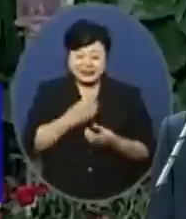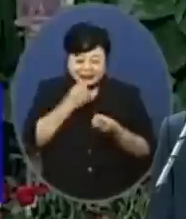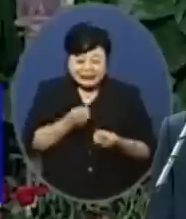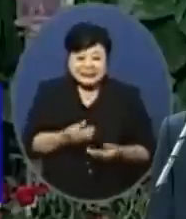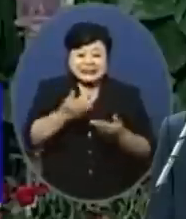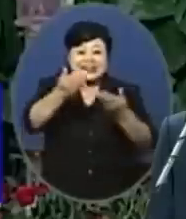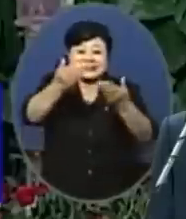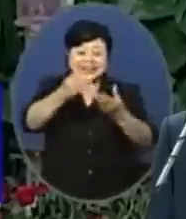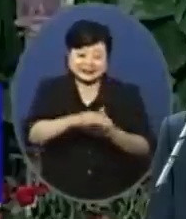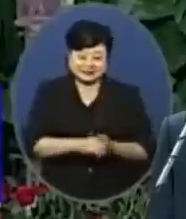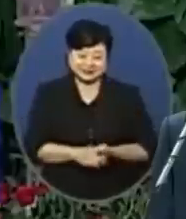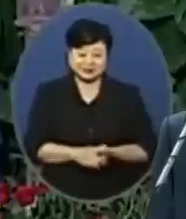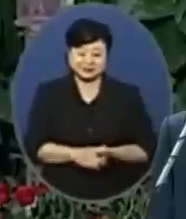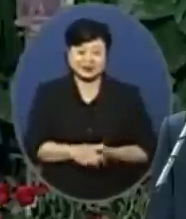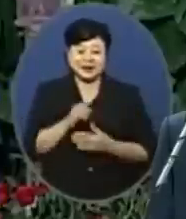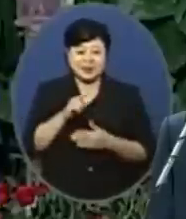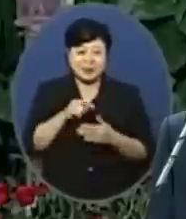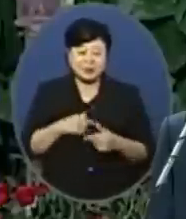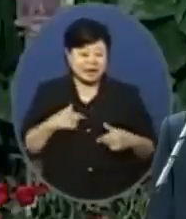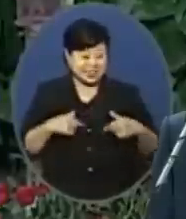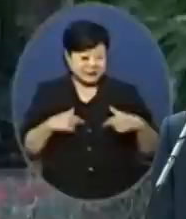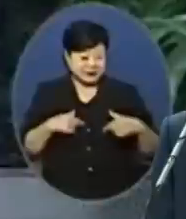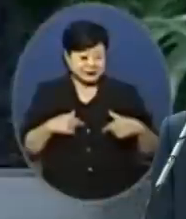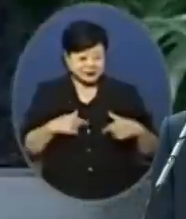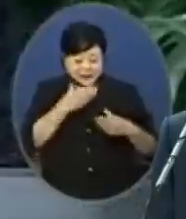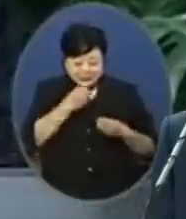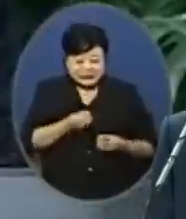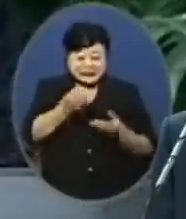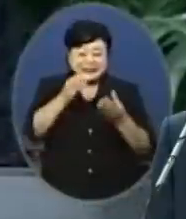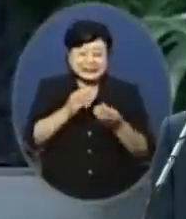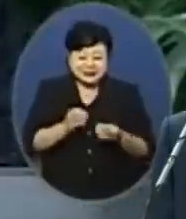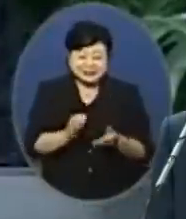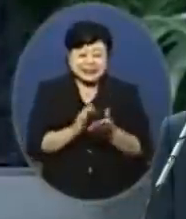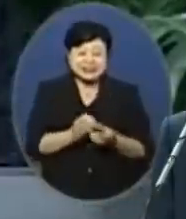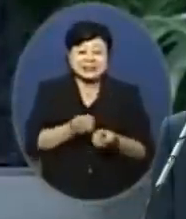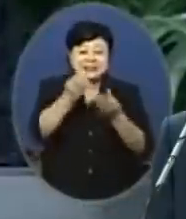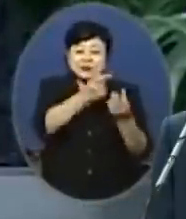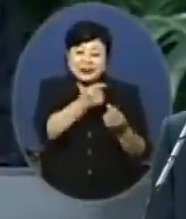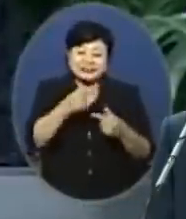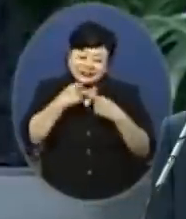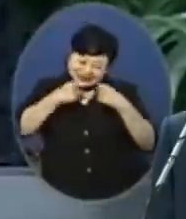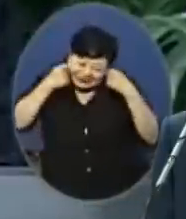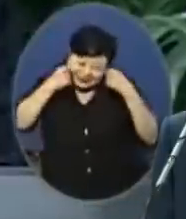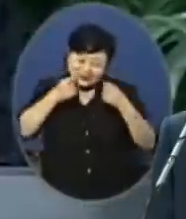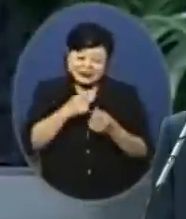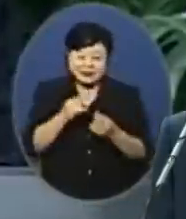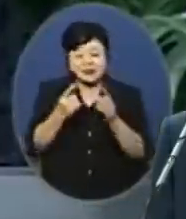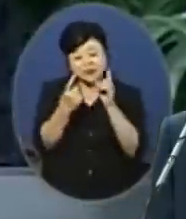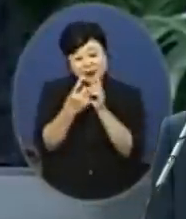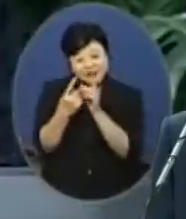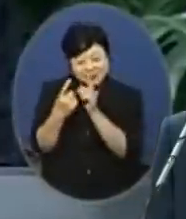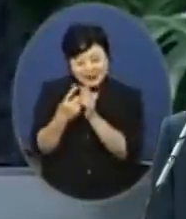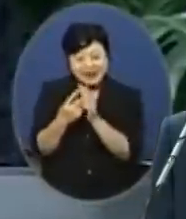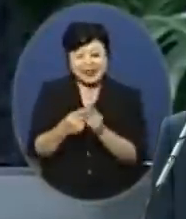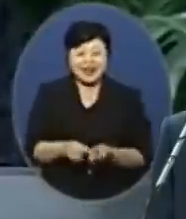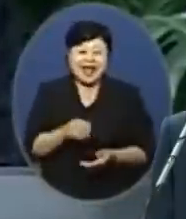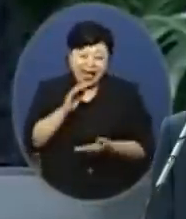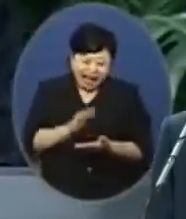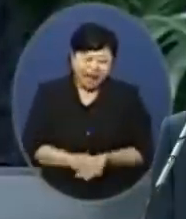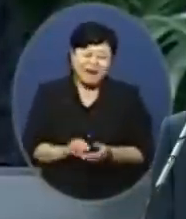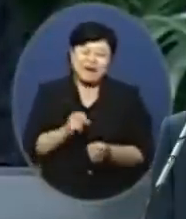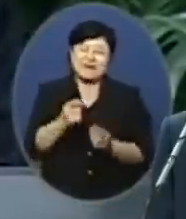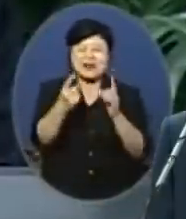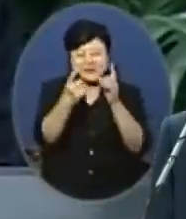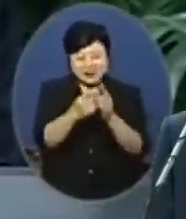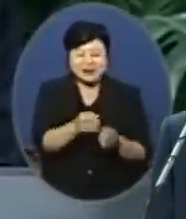잔치하는 것이다. 마음의 기쁨은 잔치하는 것이 즐겁습니다. 사람들도 만나면 아유